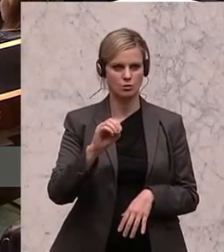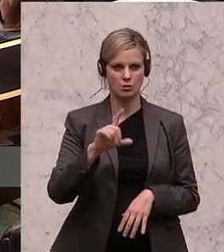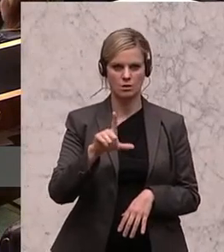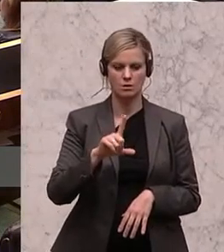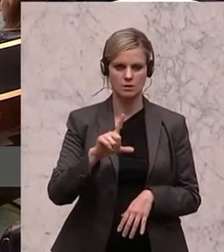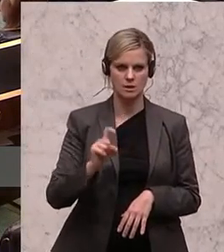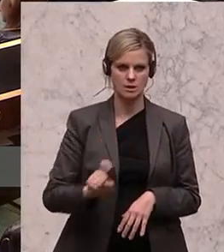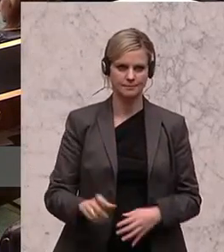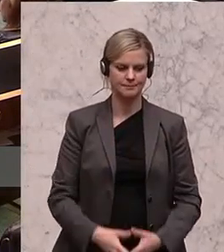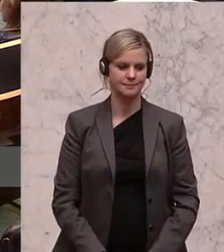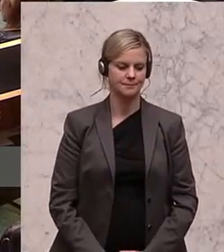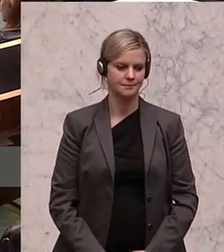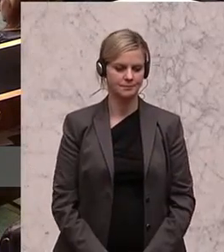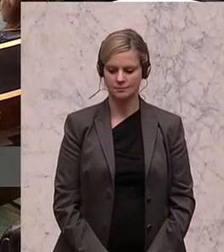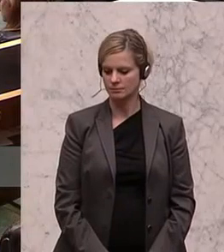Rückverweisungsantrages der